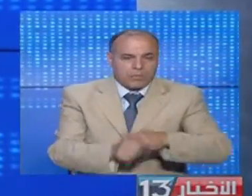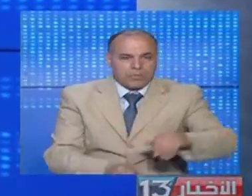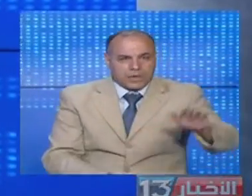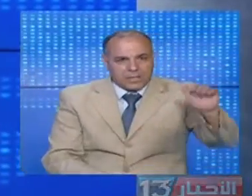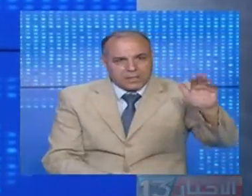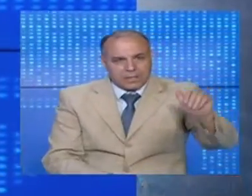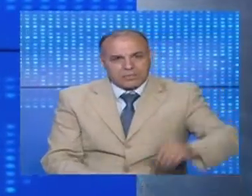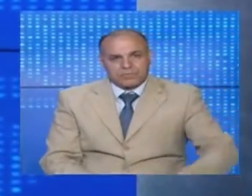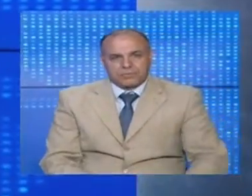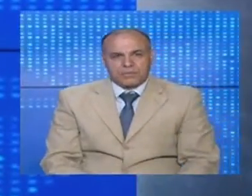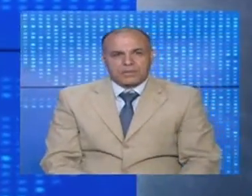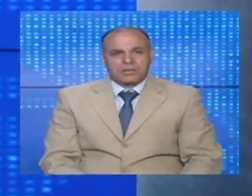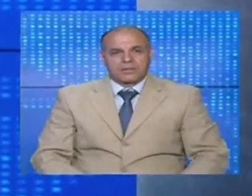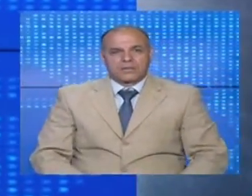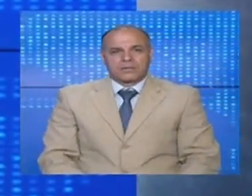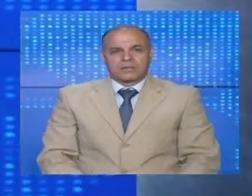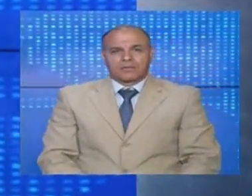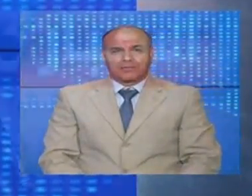اللقاء